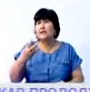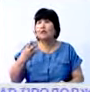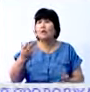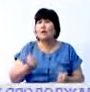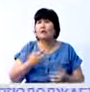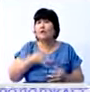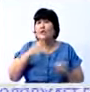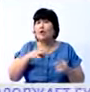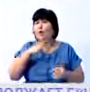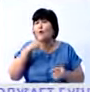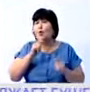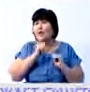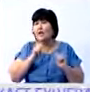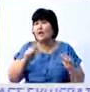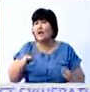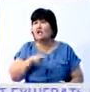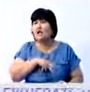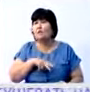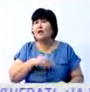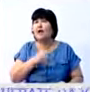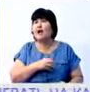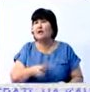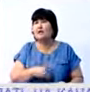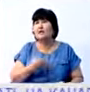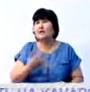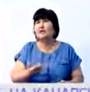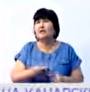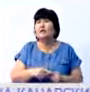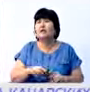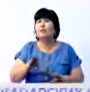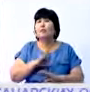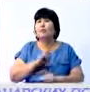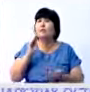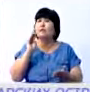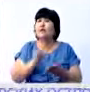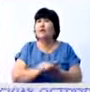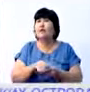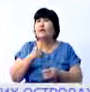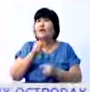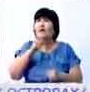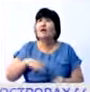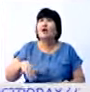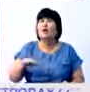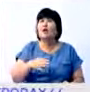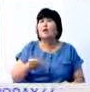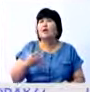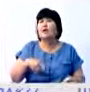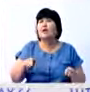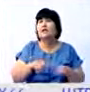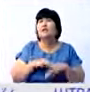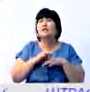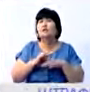Многие из них награждены медалями и орденами. Жангурликер Лигушин, айбын посмертно указан главы государства. Мы также везем с